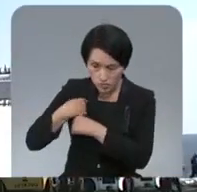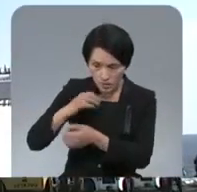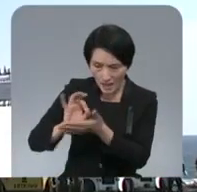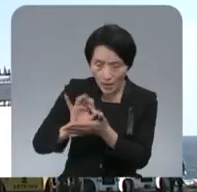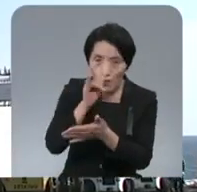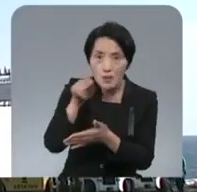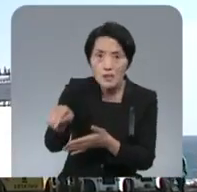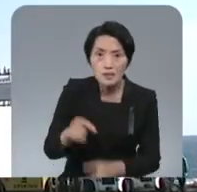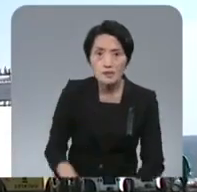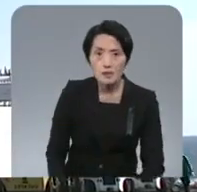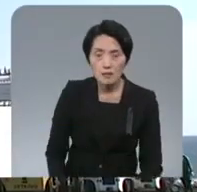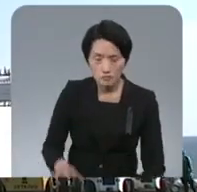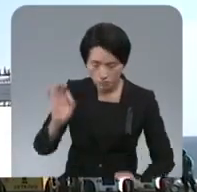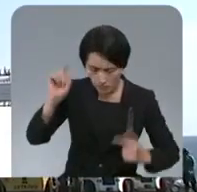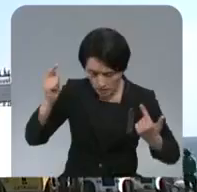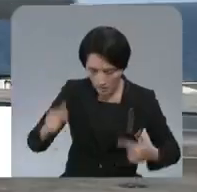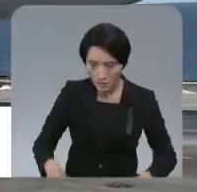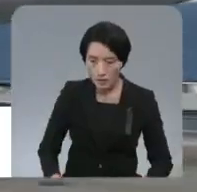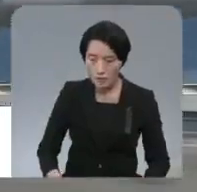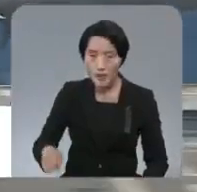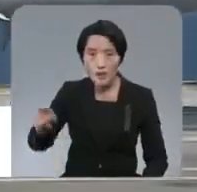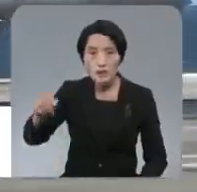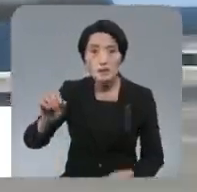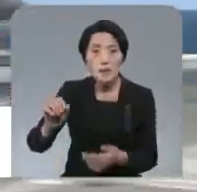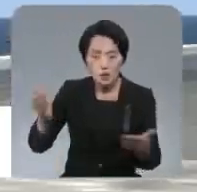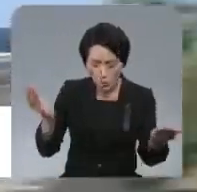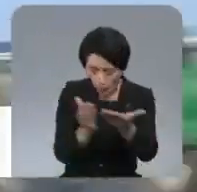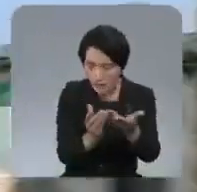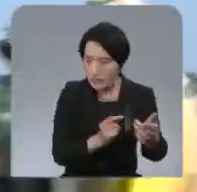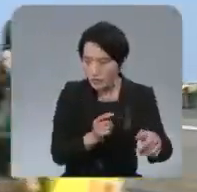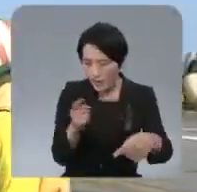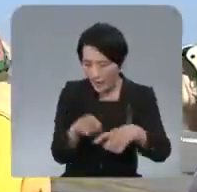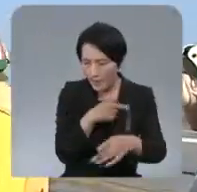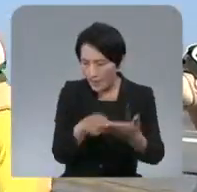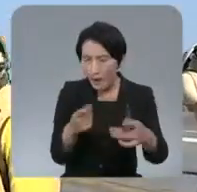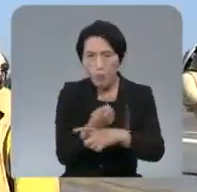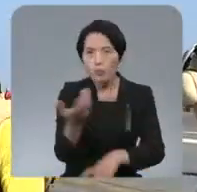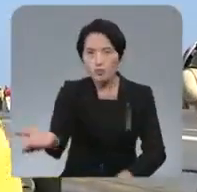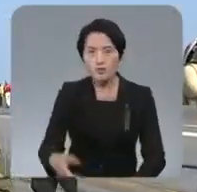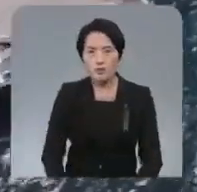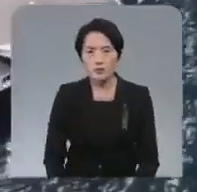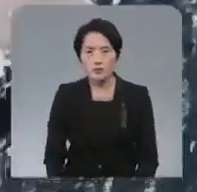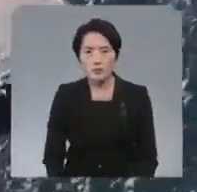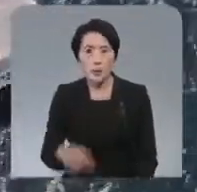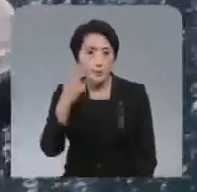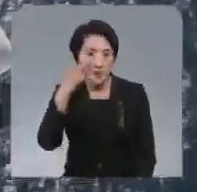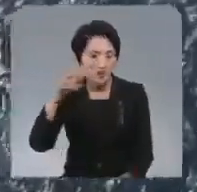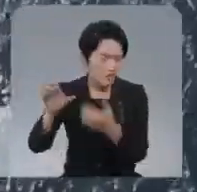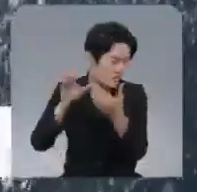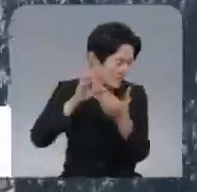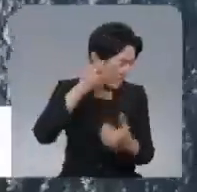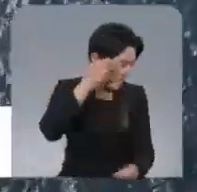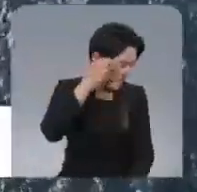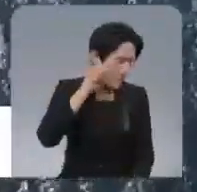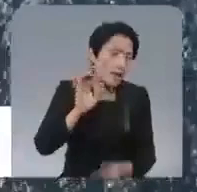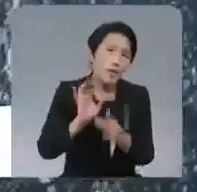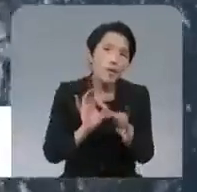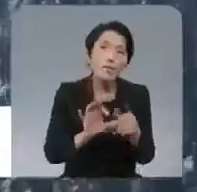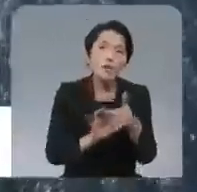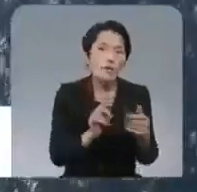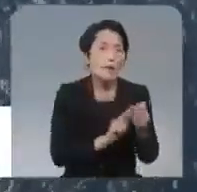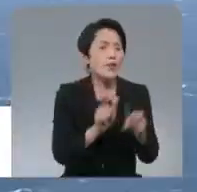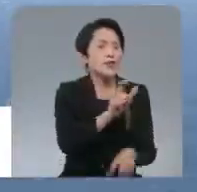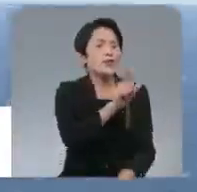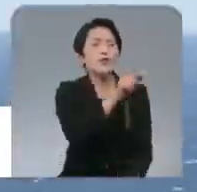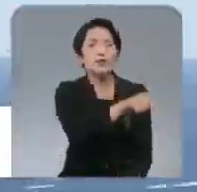军最高决策机构，委员长为金正恩，而朴正天是继金正恩之后高居第二位的北韩军